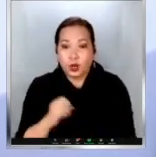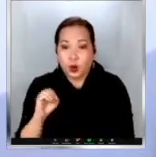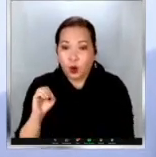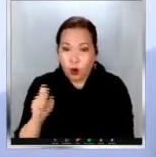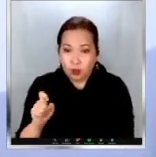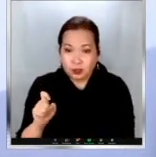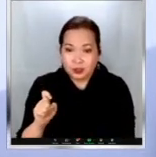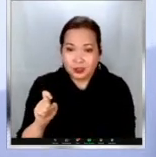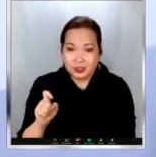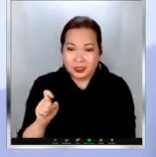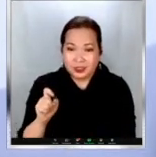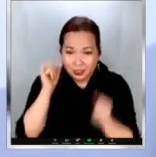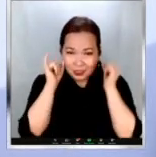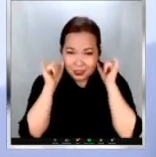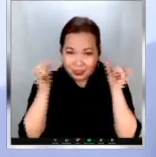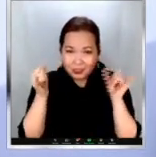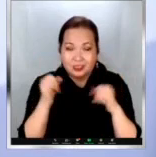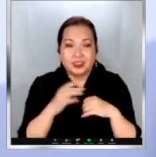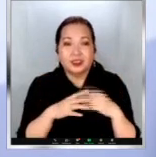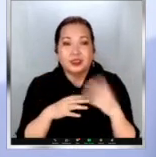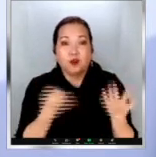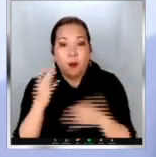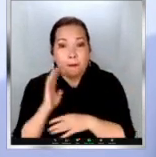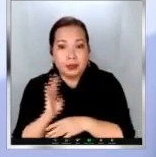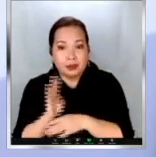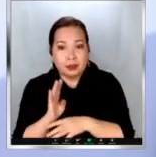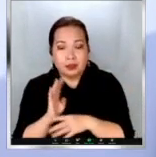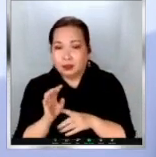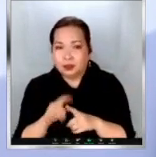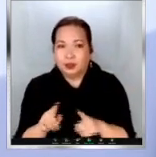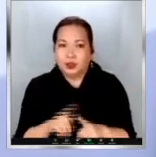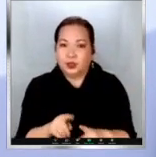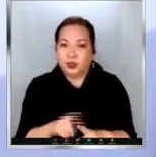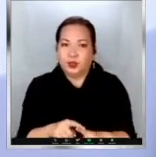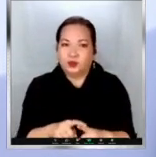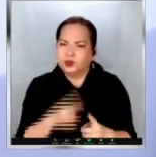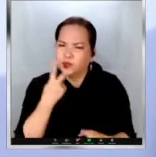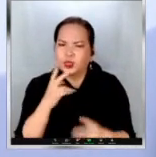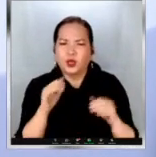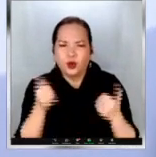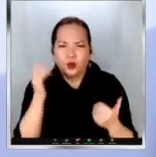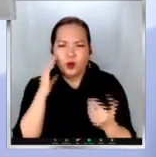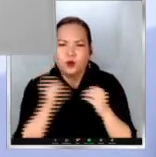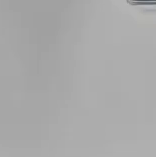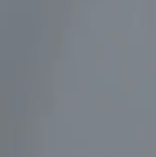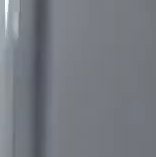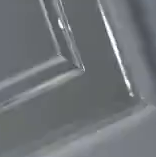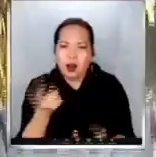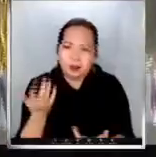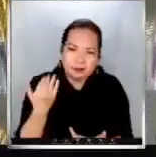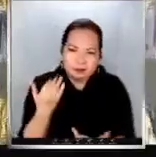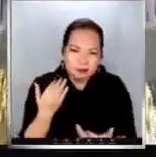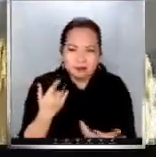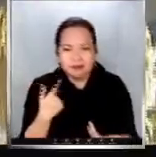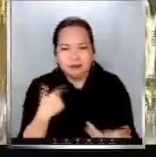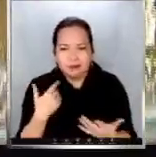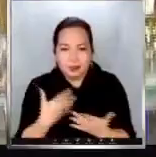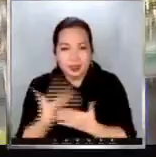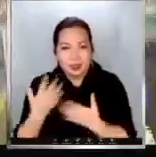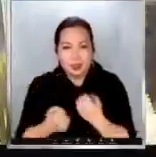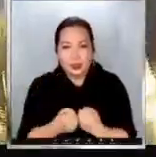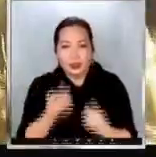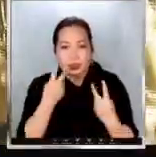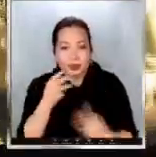paano nga ba aakitin ang dagdag na buwena sa papasok na taon? Yan po ang tinutukan ni Mariz Umali.